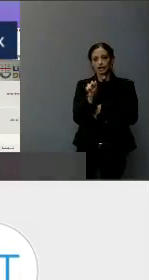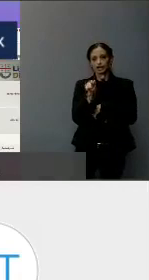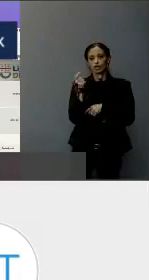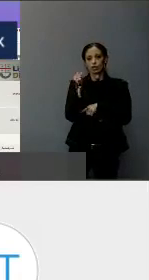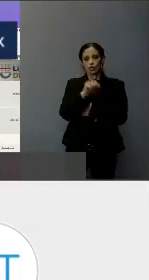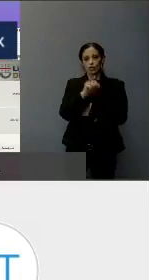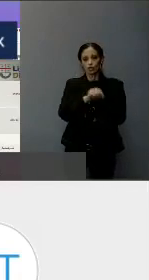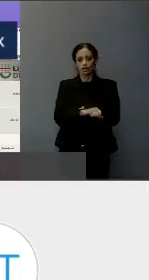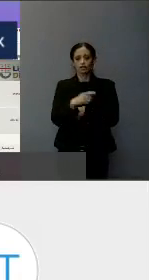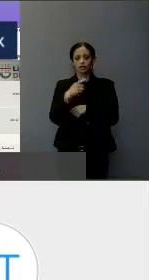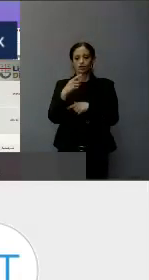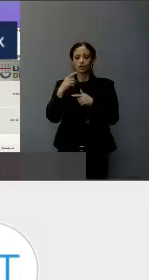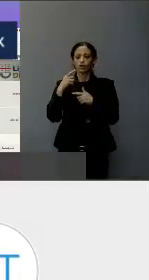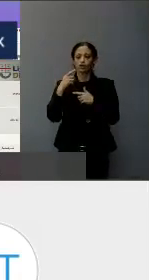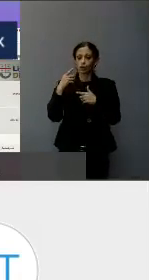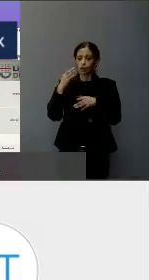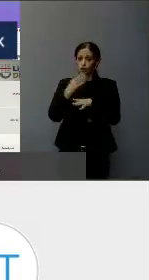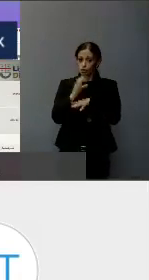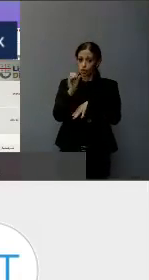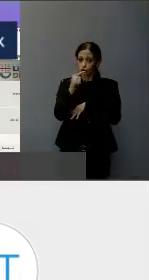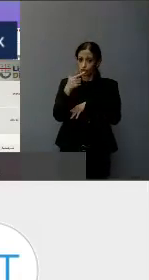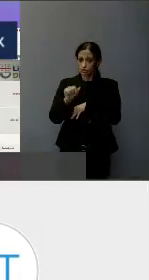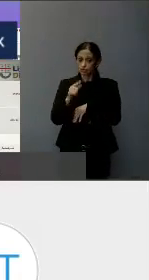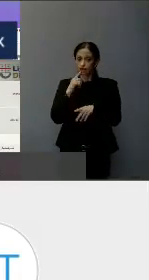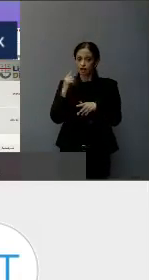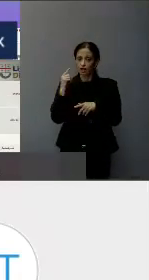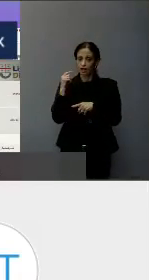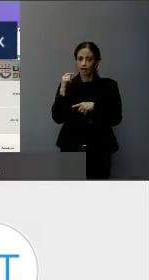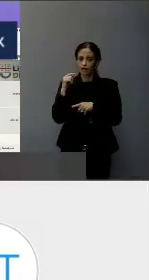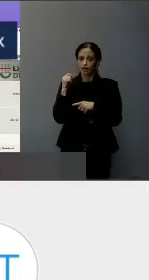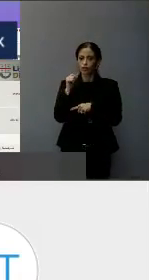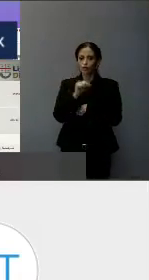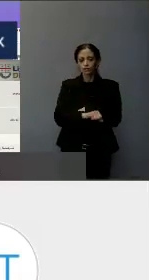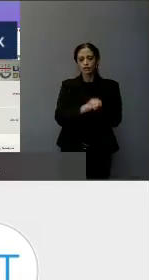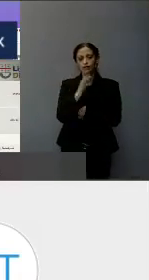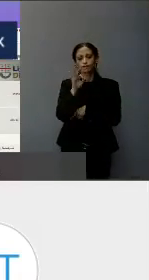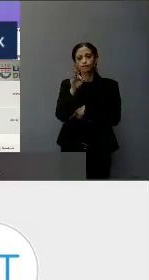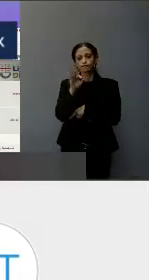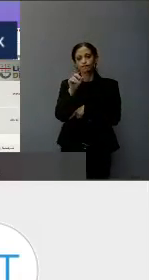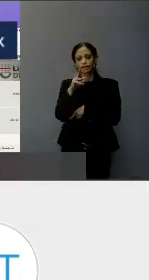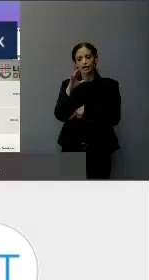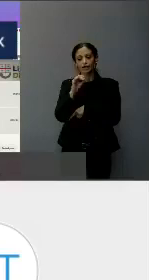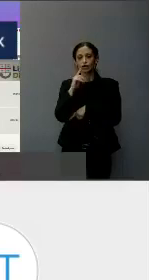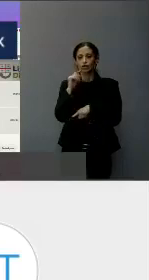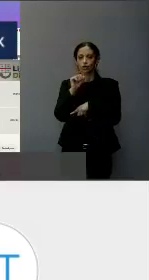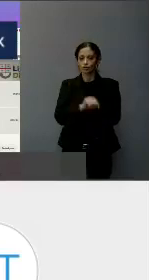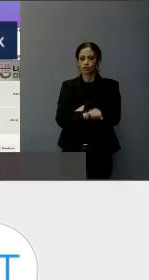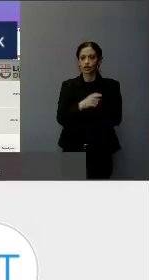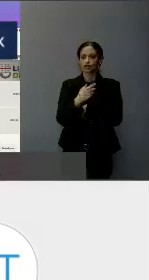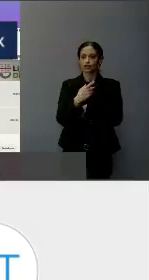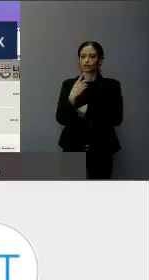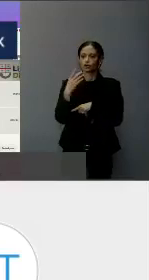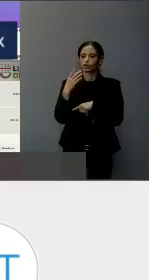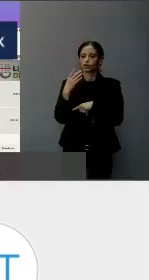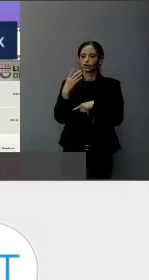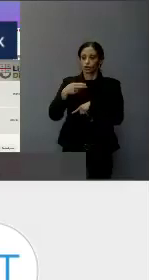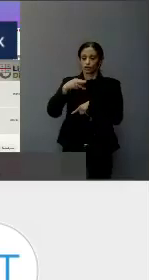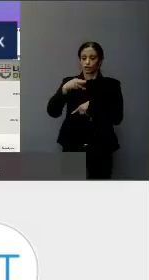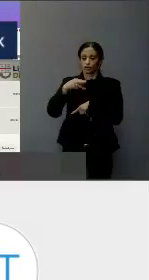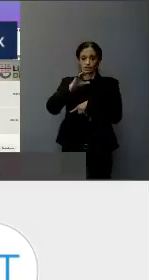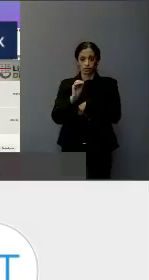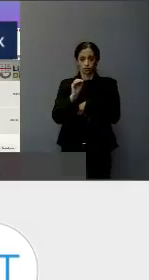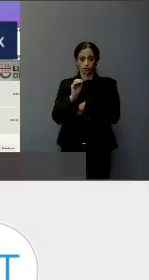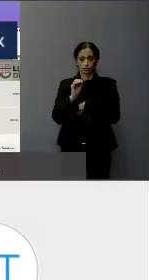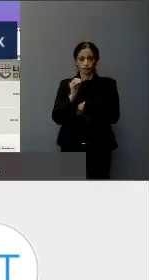gliele costa contrario consigliere ferrero contrario consigliere grillo